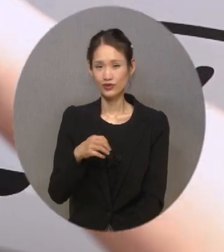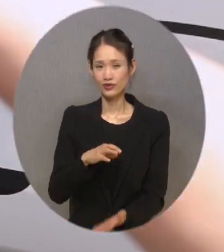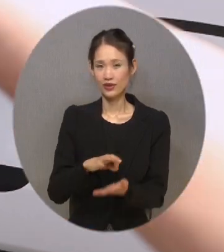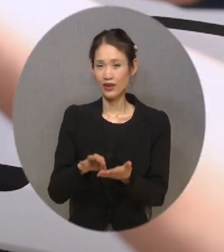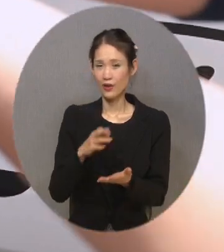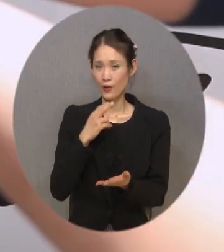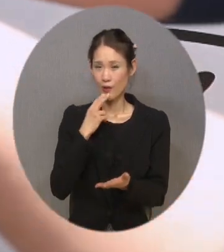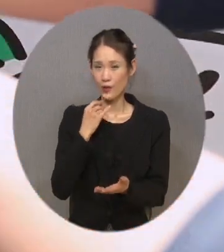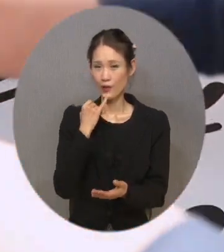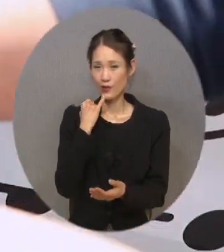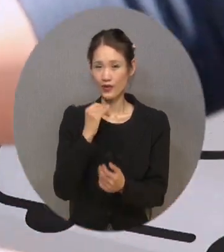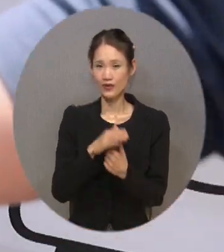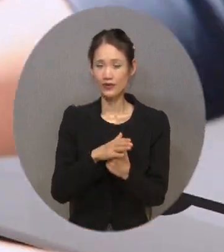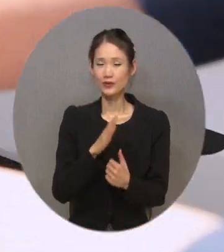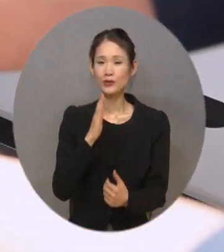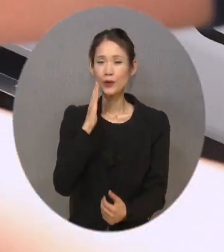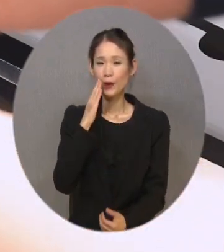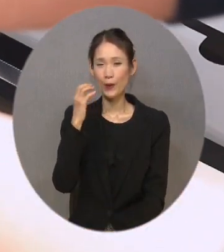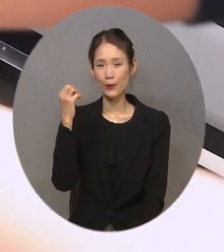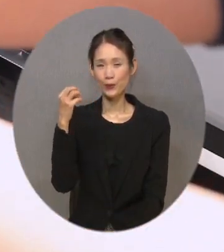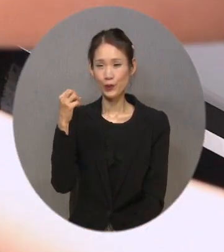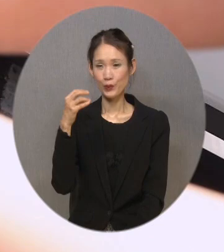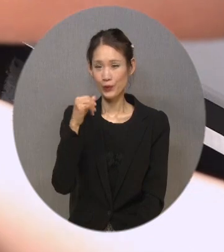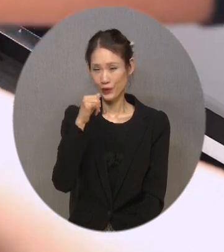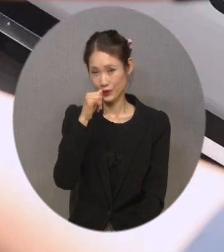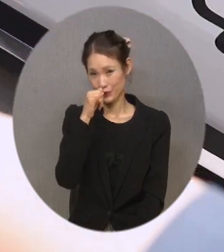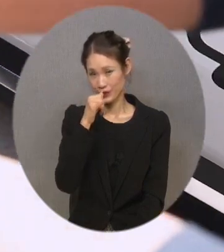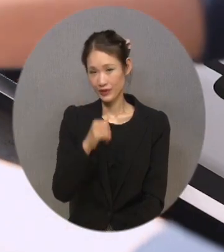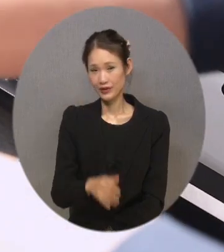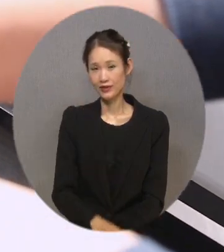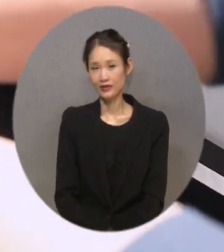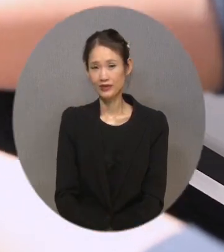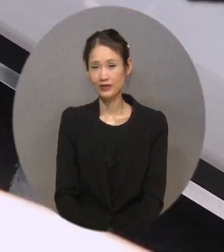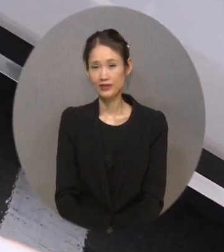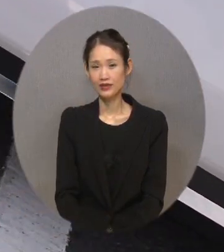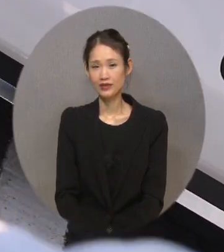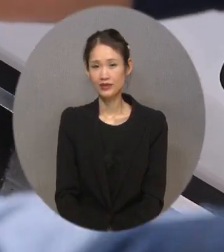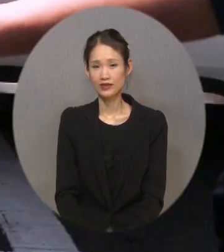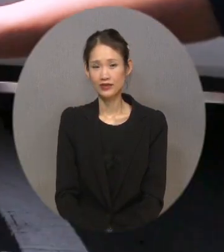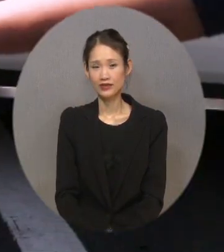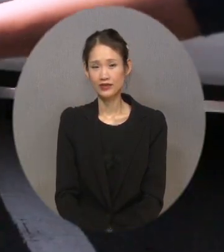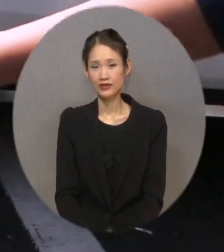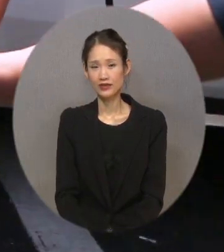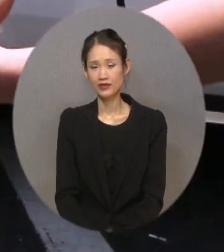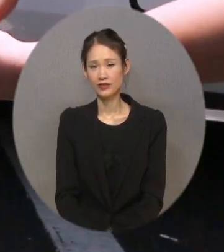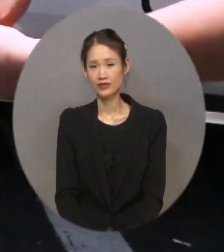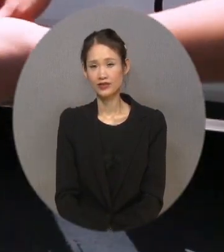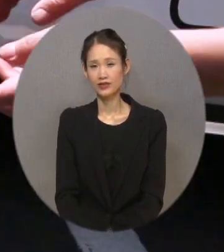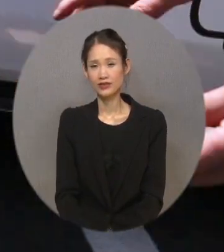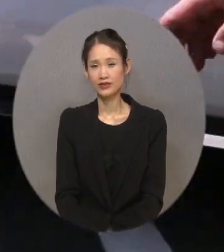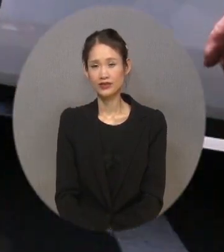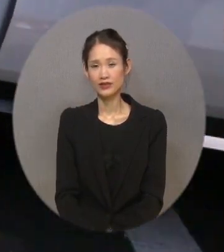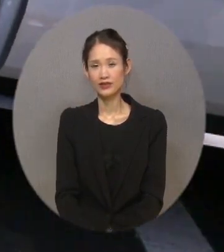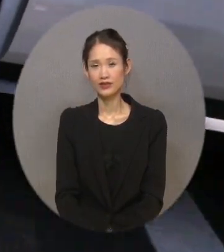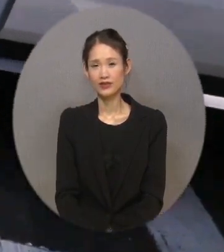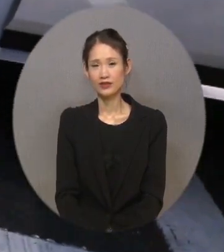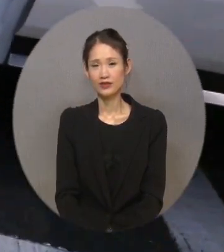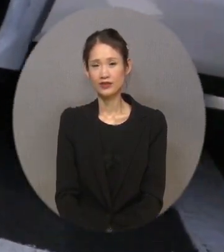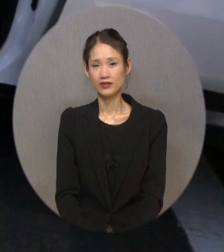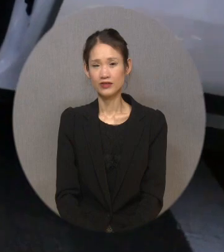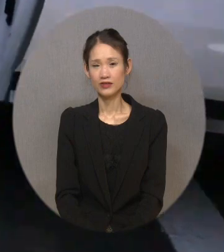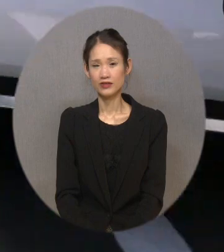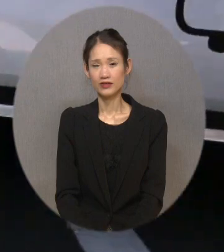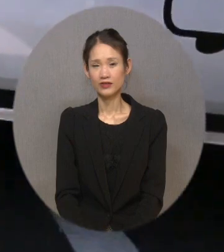들어가고 나가고. 네. 초록불 들어와 있거든요. 네. 예, 나가면 되고 나오기 들어가기 오케이.